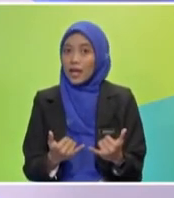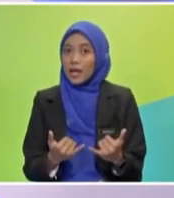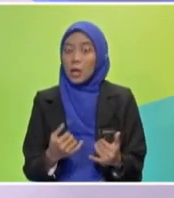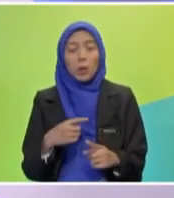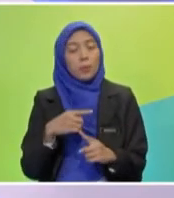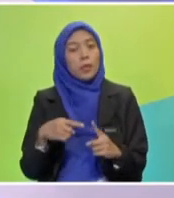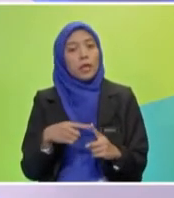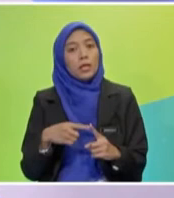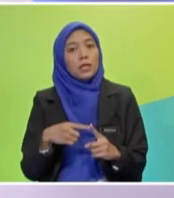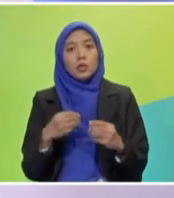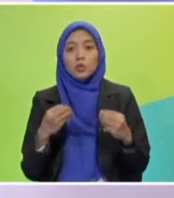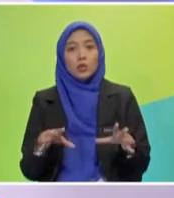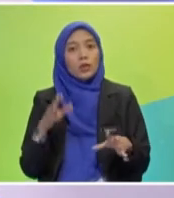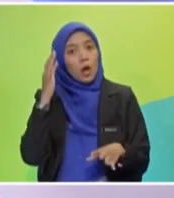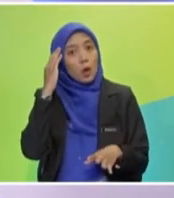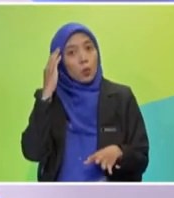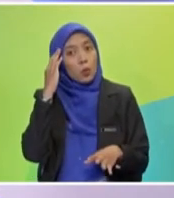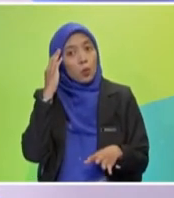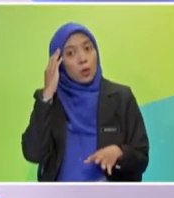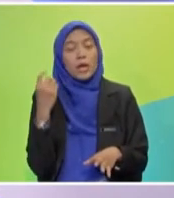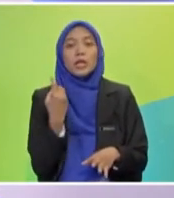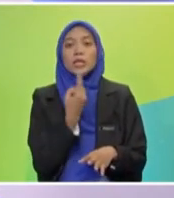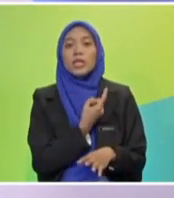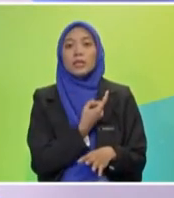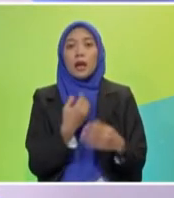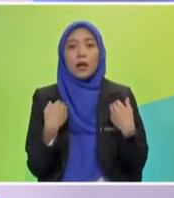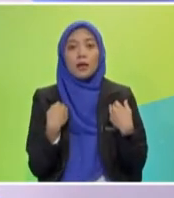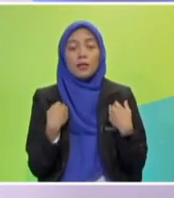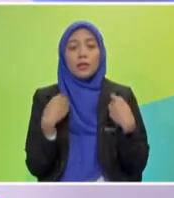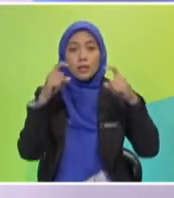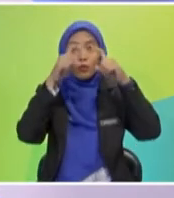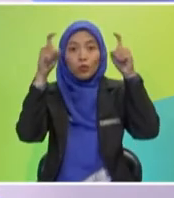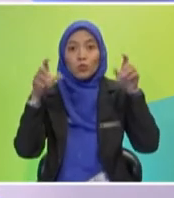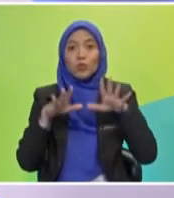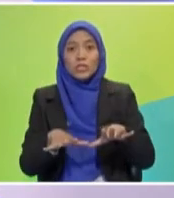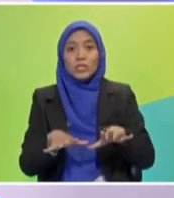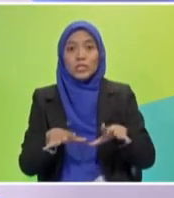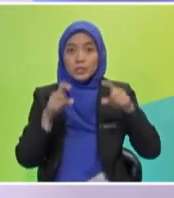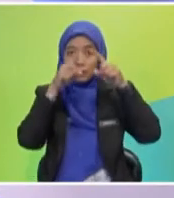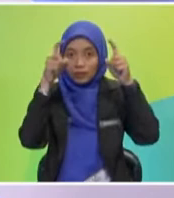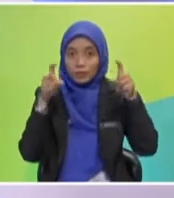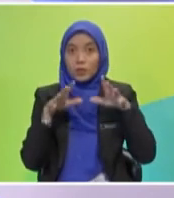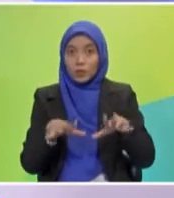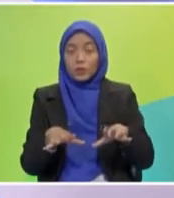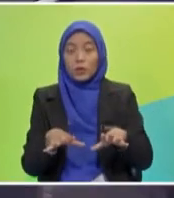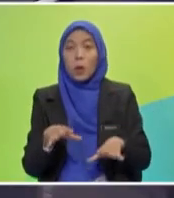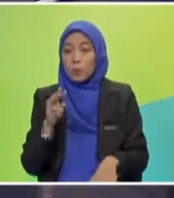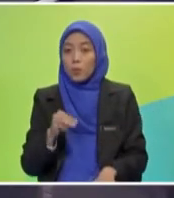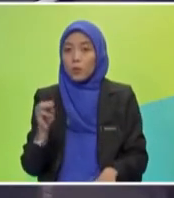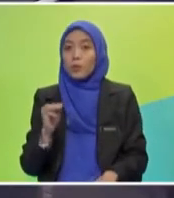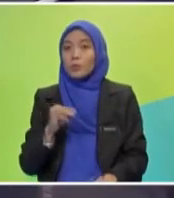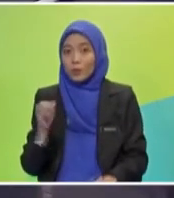terangkan, kita nak uji, kita nak tafsir anak-anak murid kita yang berada di rumah dan juga atas talian ni, Nisa. Jom,